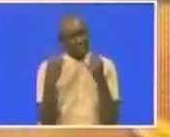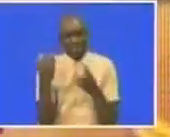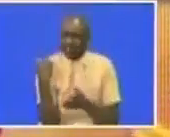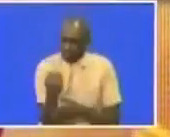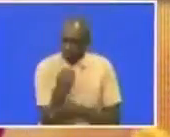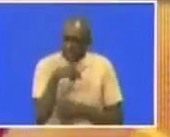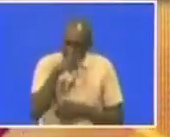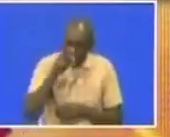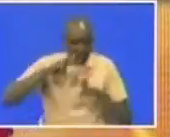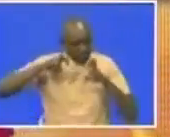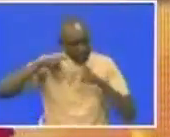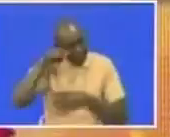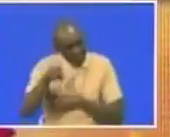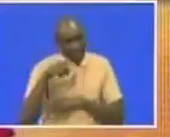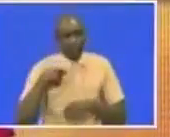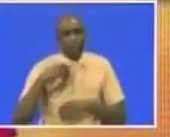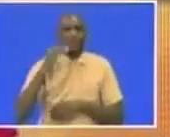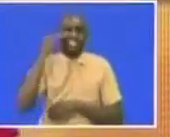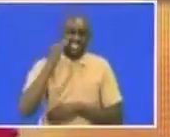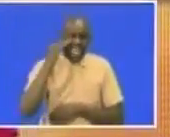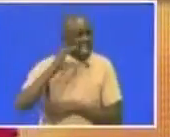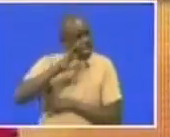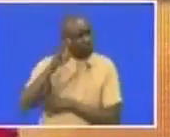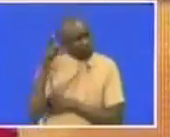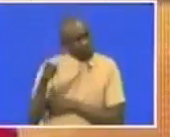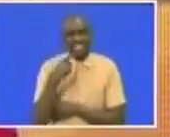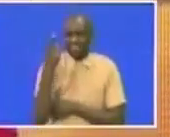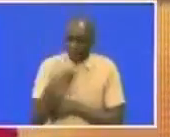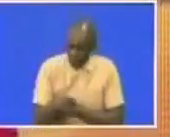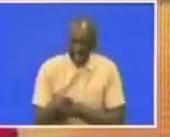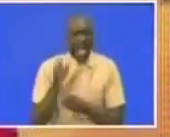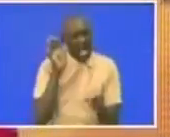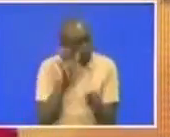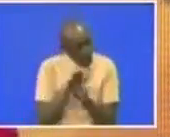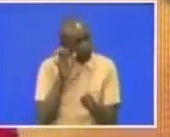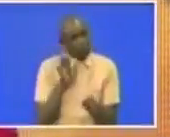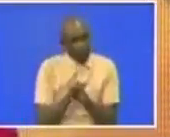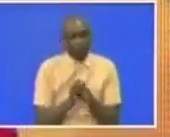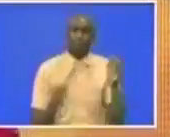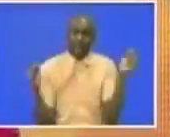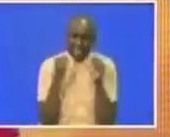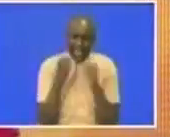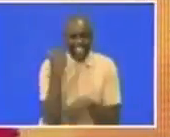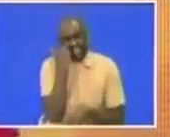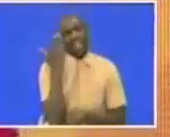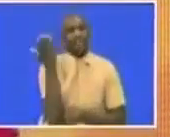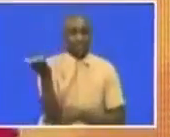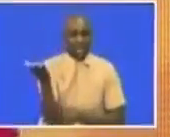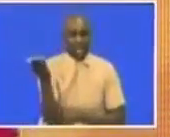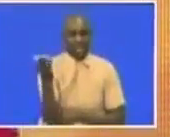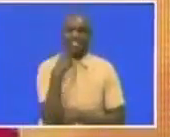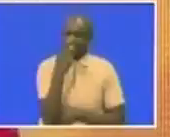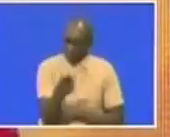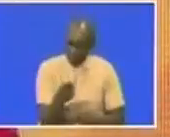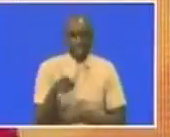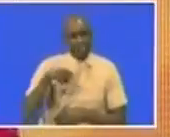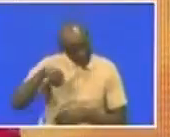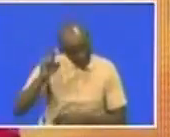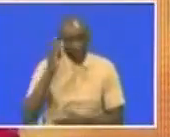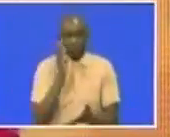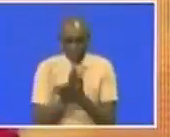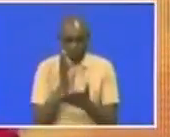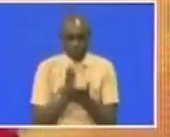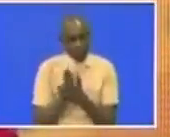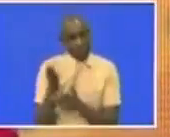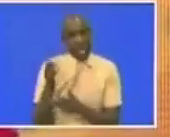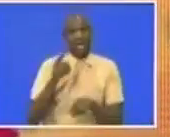utafiti huo, hususan kutoka kaunti ya Siaya inayotajwa kuwa na visa vingi zaidi vya malaria humu nchini, wametajwa kuwa mashujaa kivyao,